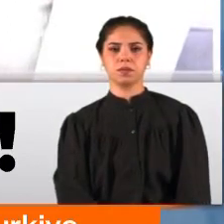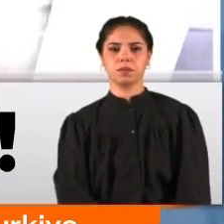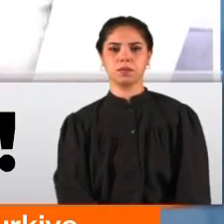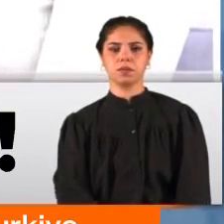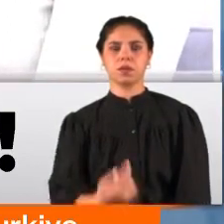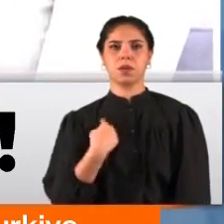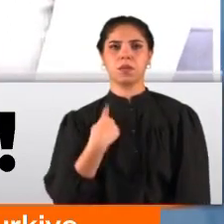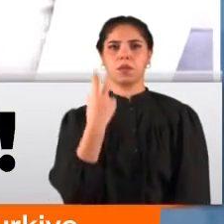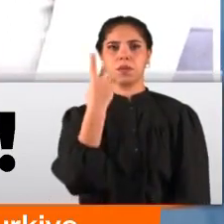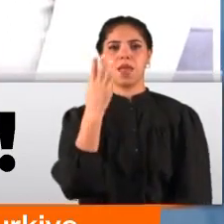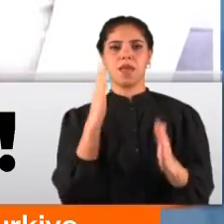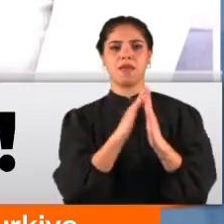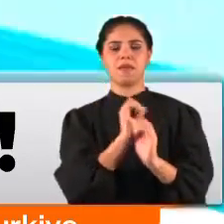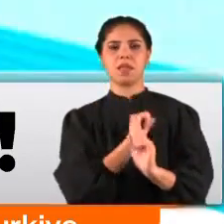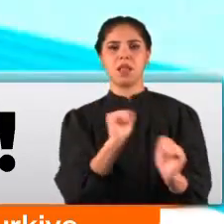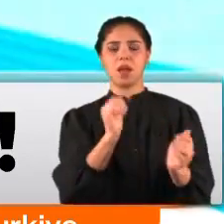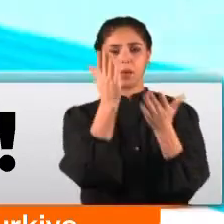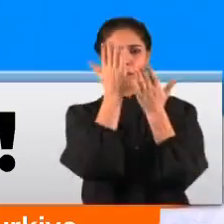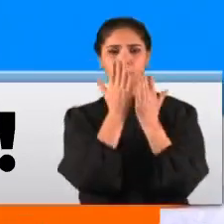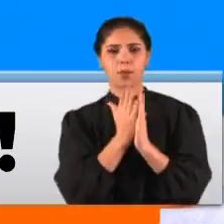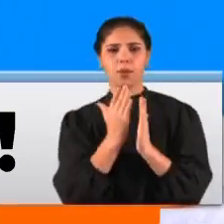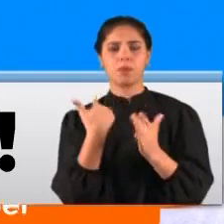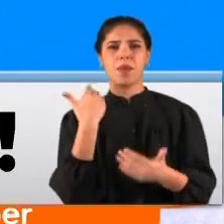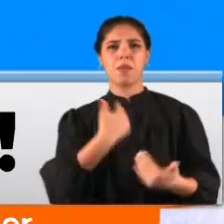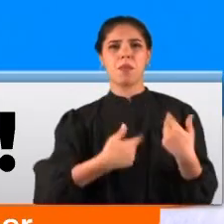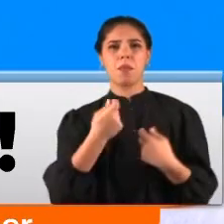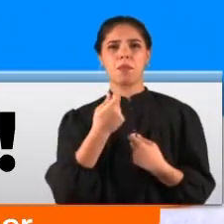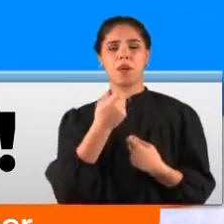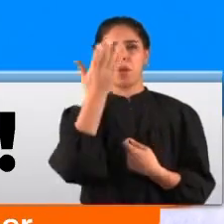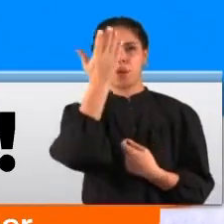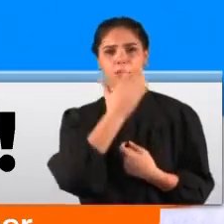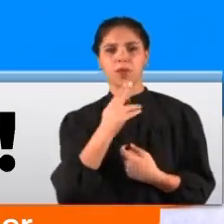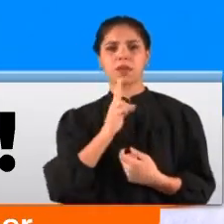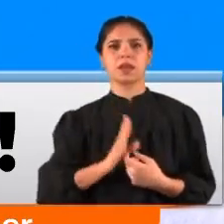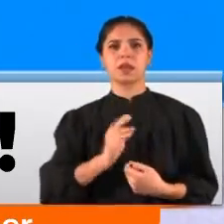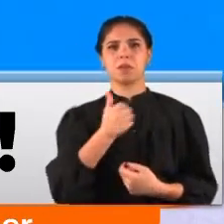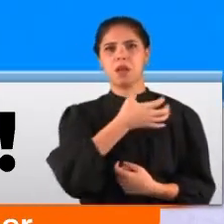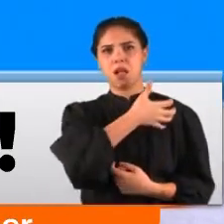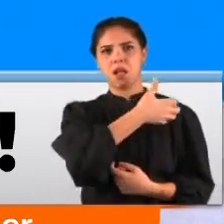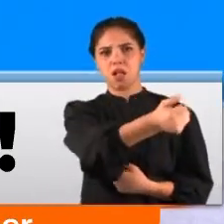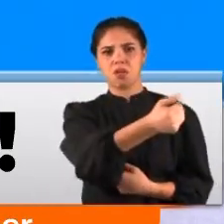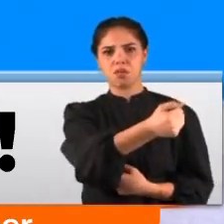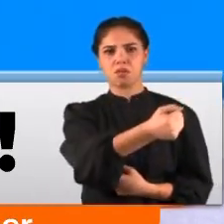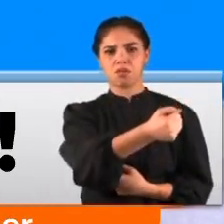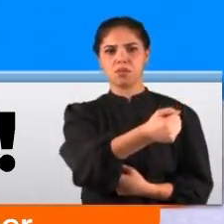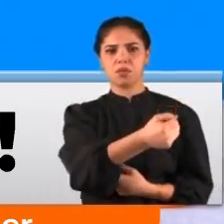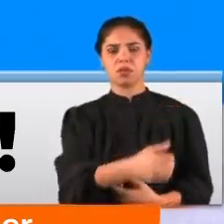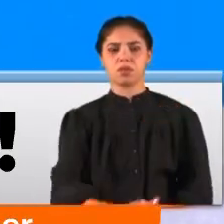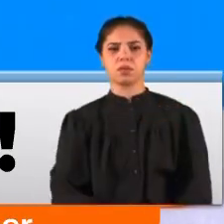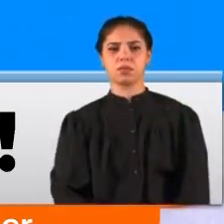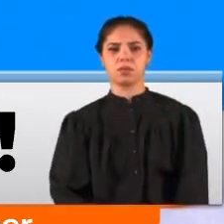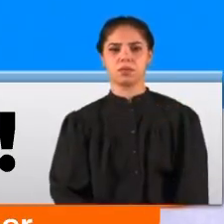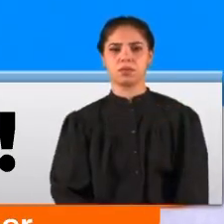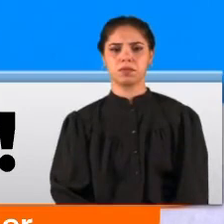iki tane evim gitti. Benim ameliyat param vardı. Benim kızımdan parayı aldı. Allah senin belanı versin